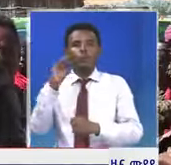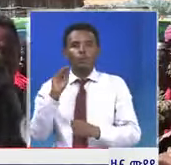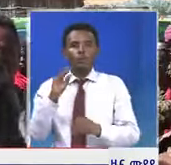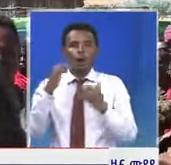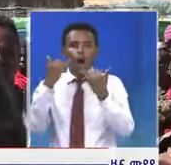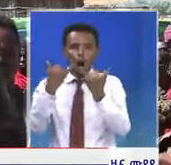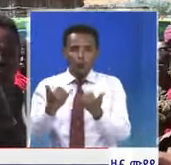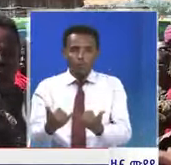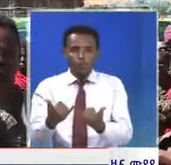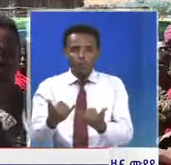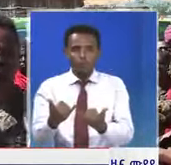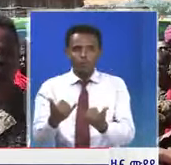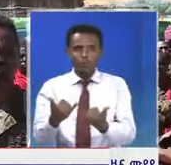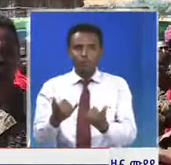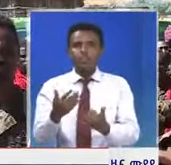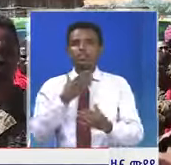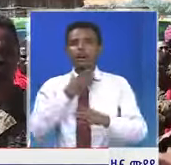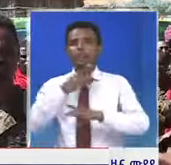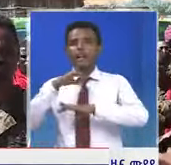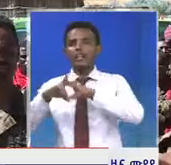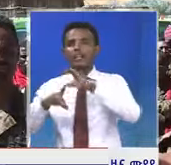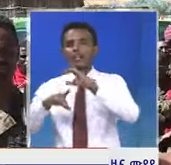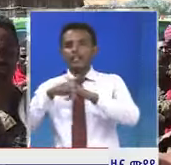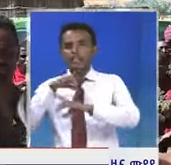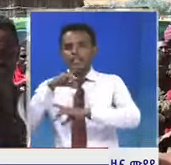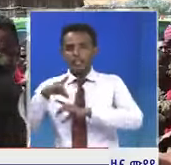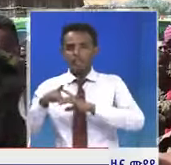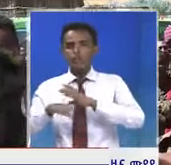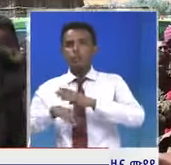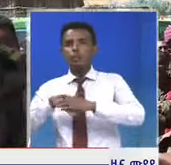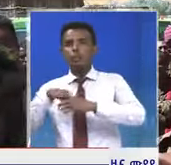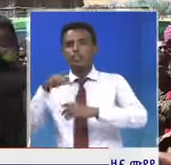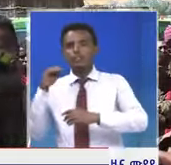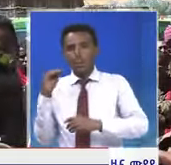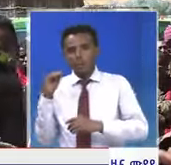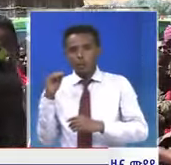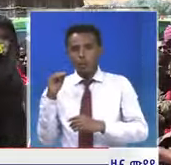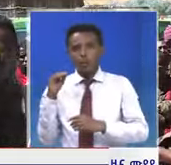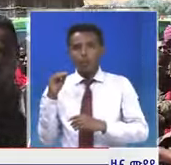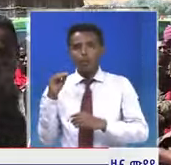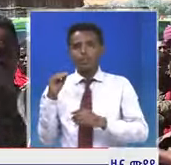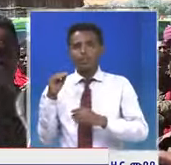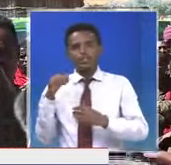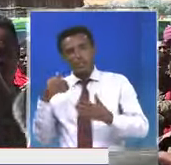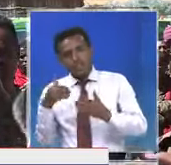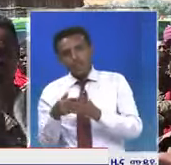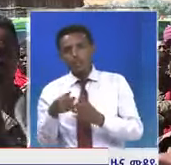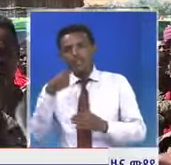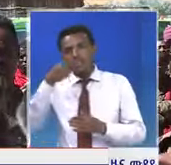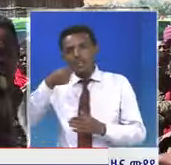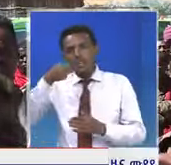አሁን ከአማራ ክልል ወጥቻለሁ ድረሱልኝ እያለ ነው።